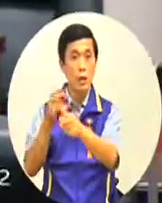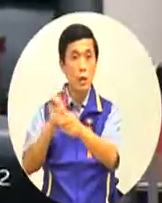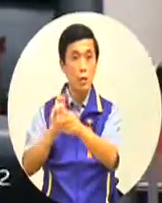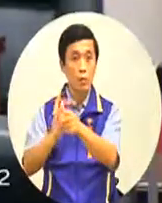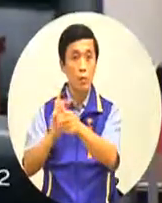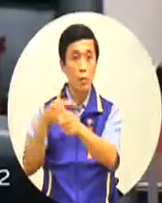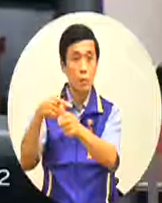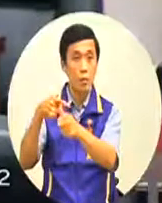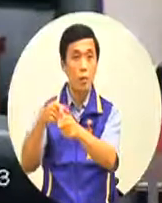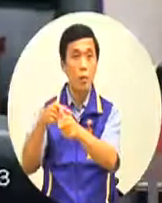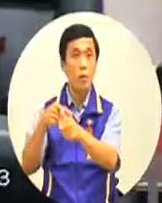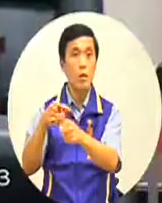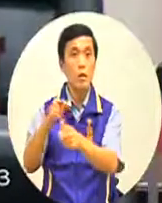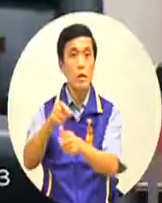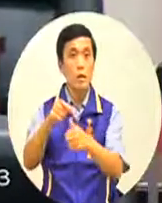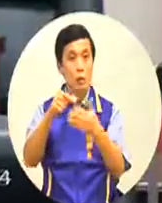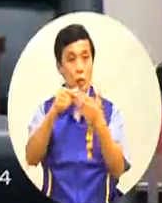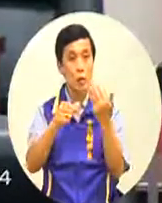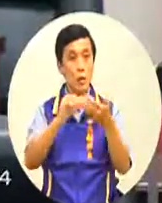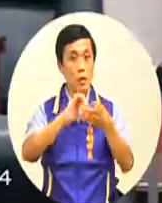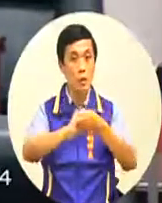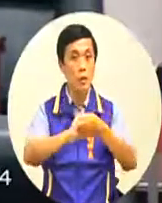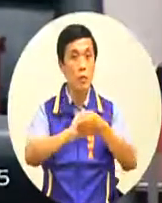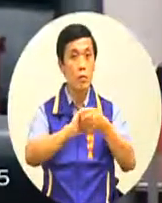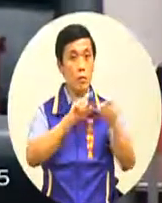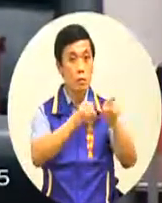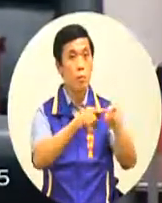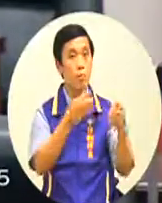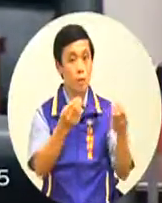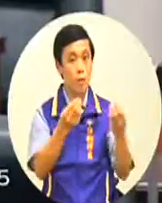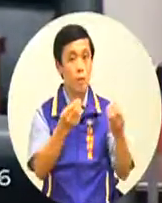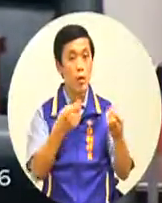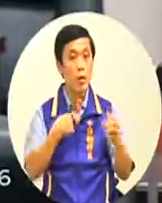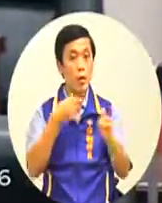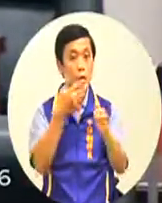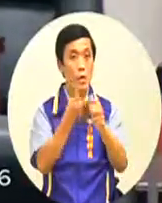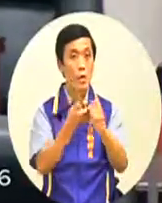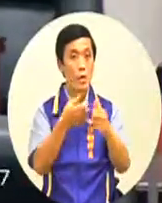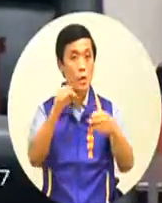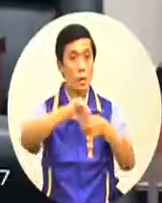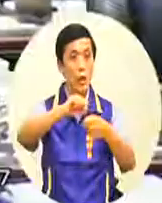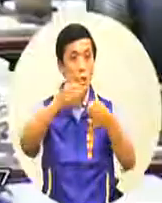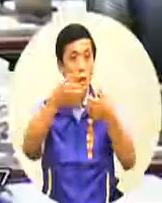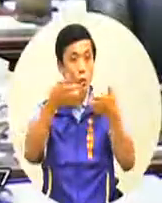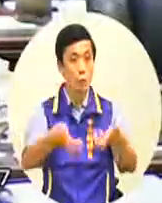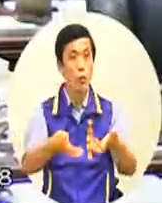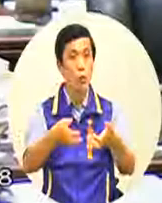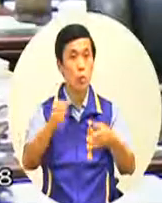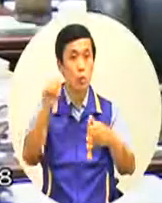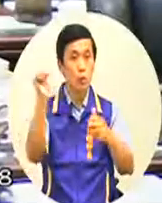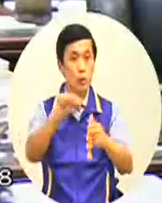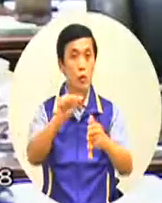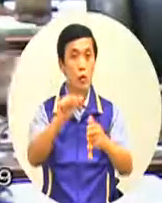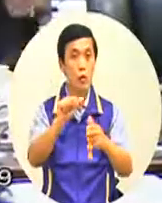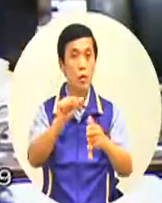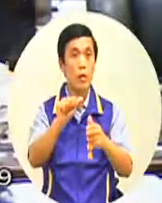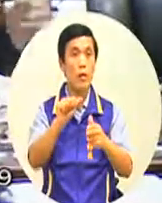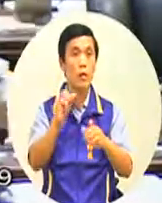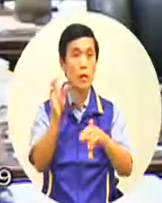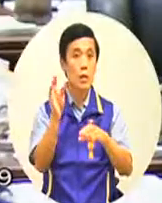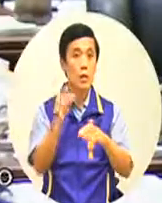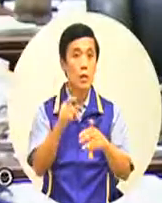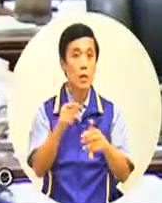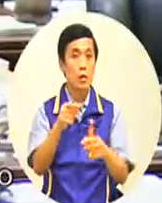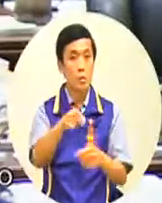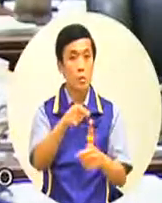讲，你也无照这规定行，我要甲你加重，要来罚几倍，这要来加重，先甲因讲嘛，因唔才